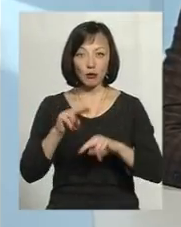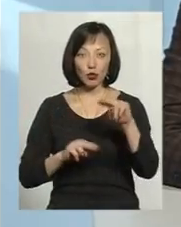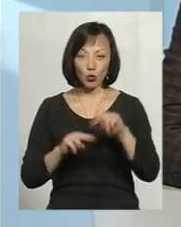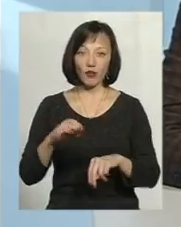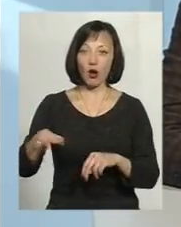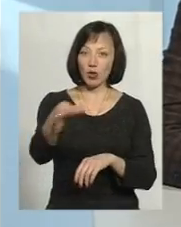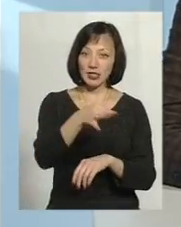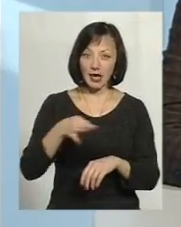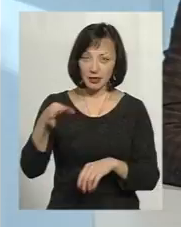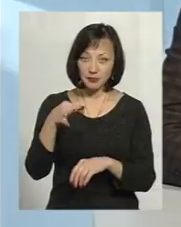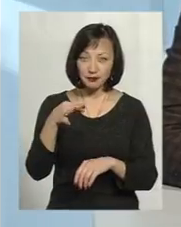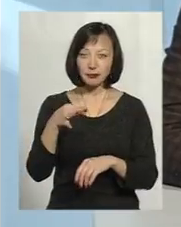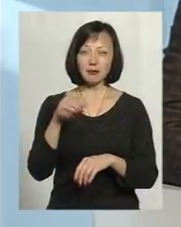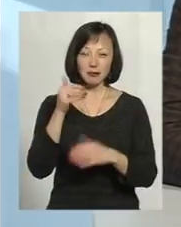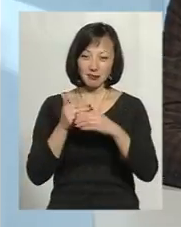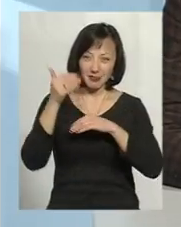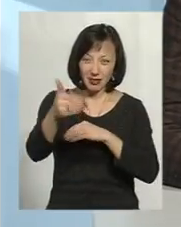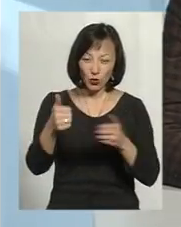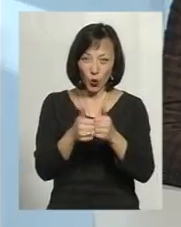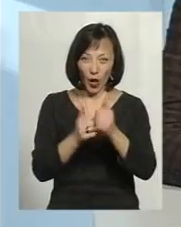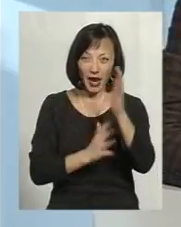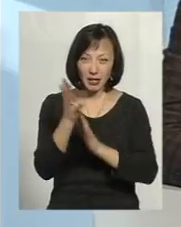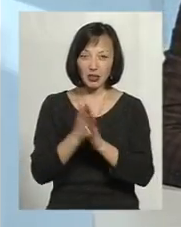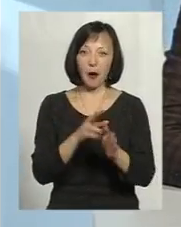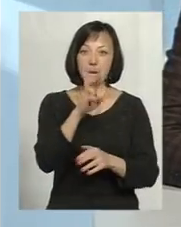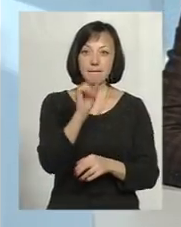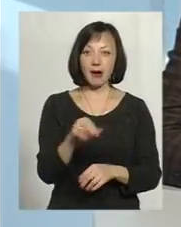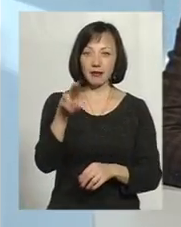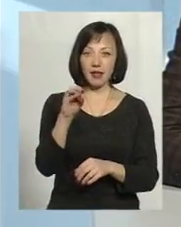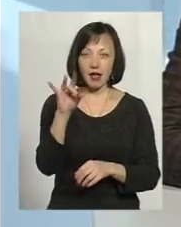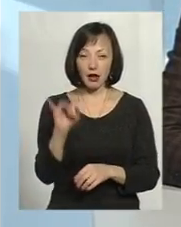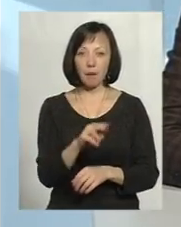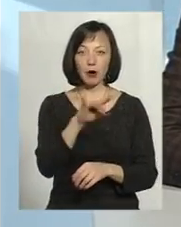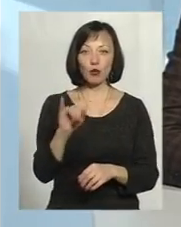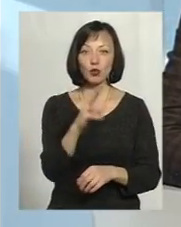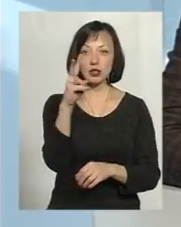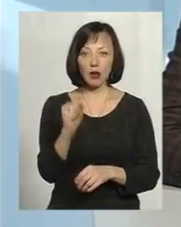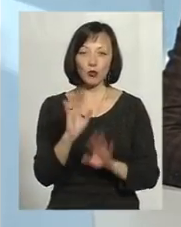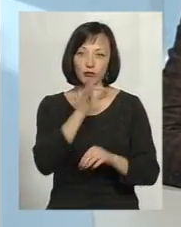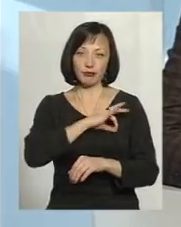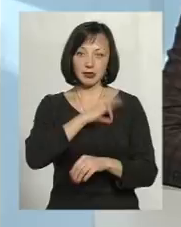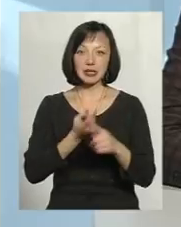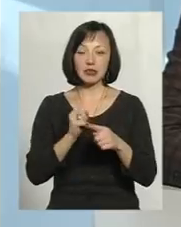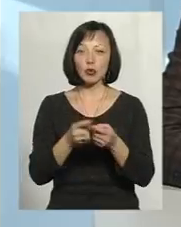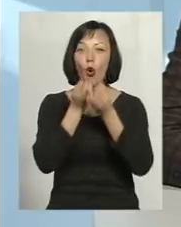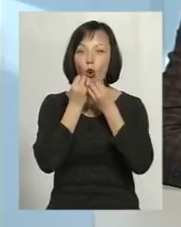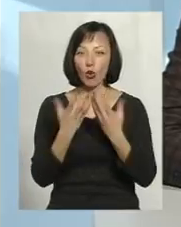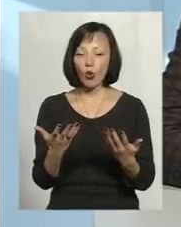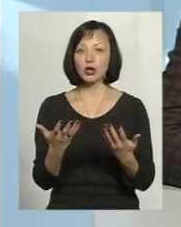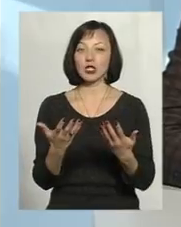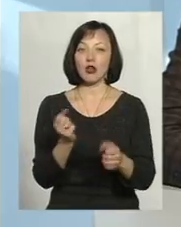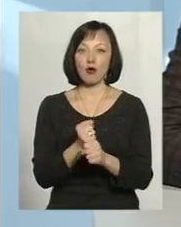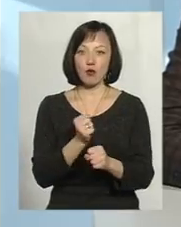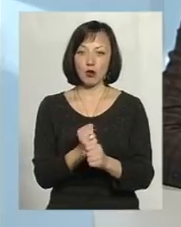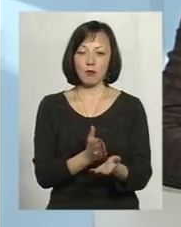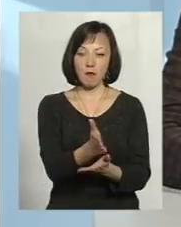і Озерна, де Лісогранівецька, і Бандери, і Прибузька, вони однозначно будуть користуватися попитом, і це будуть хороші такі